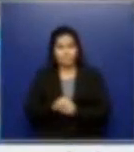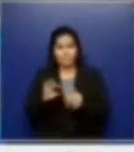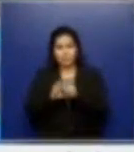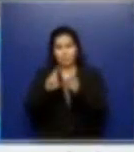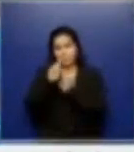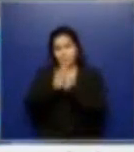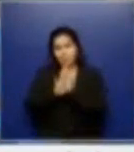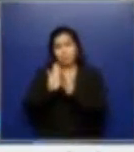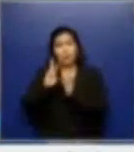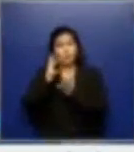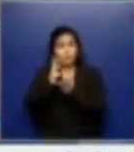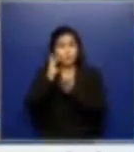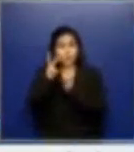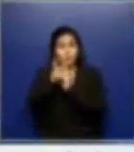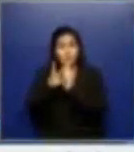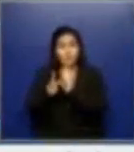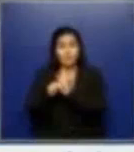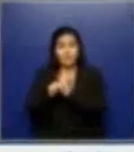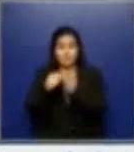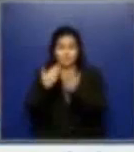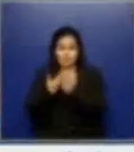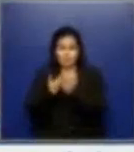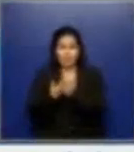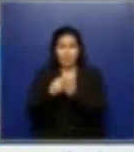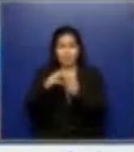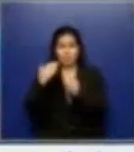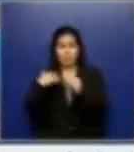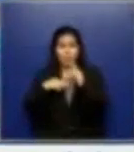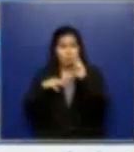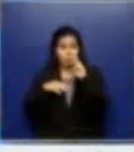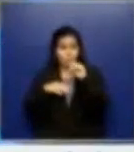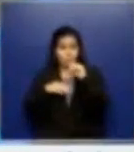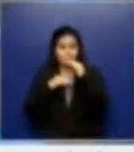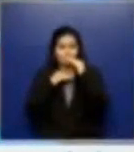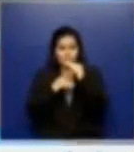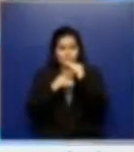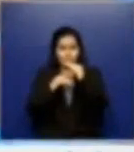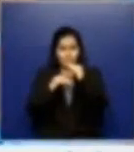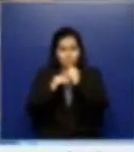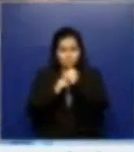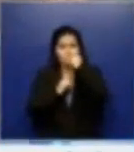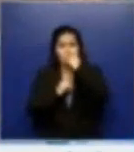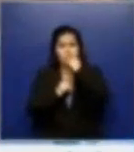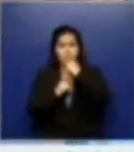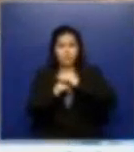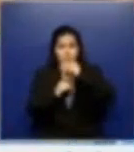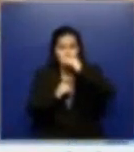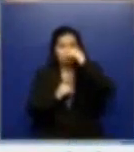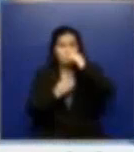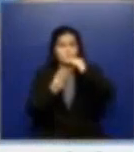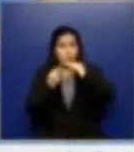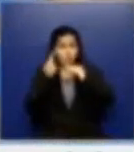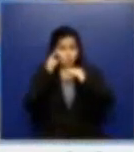ยการเงินการคลังขยายเพดานหนี้จาก60เป็นเท่าไหร่แล้วทีนี้เพราะฉะนั้นในที่สุดสิ่งกำลัง